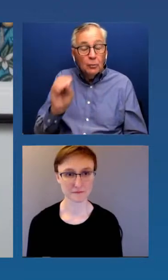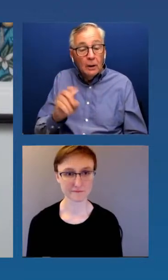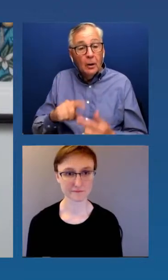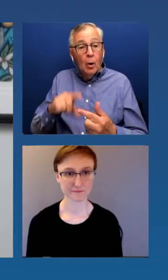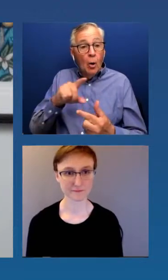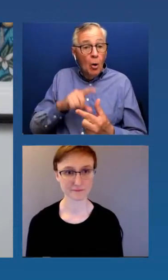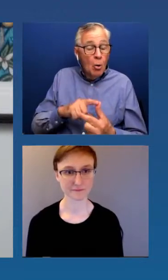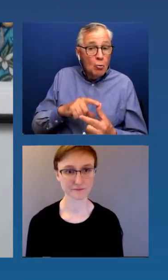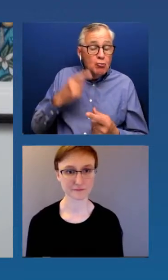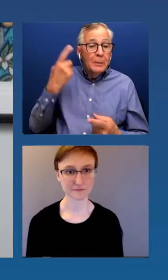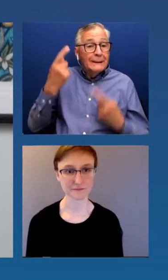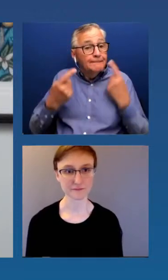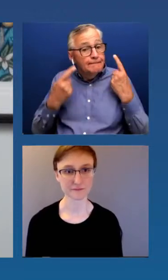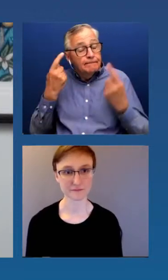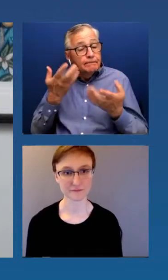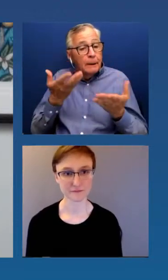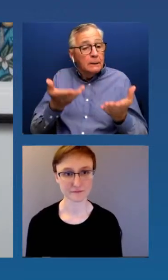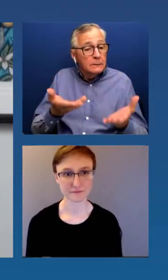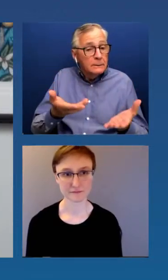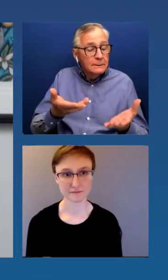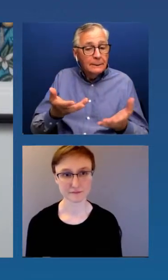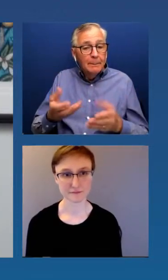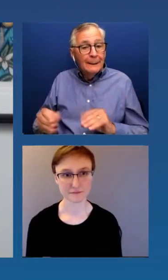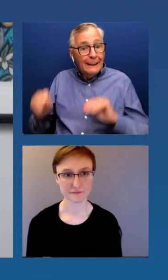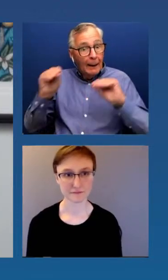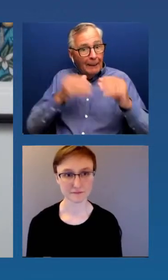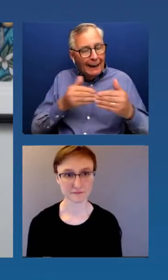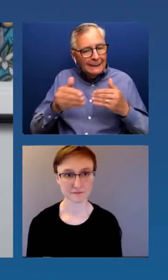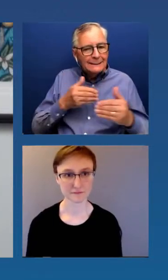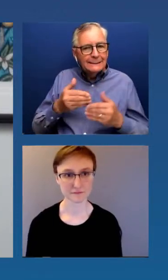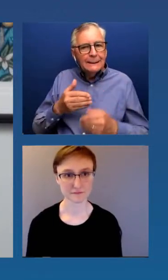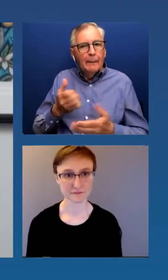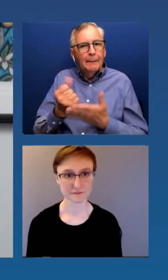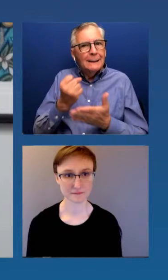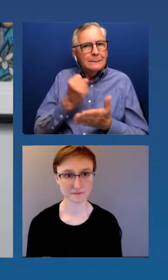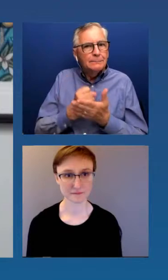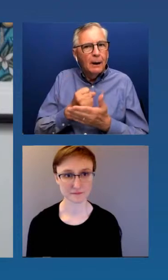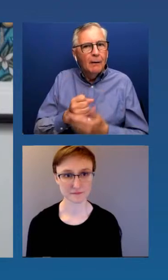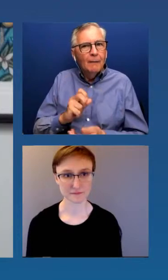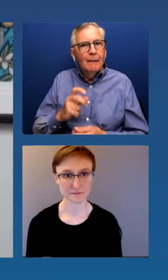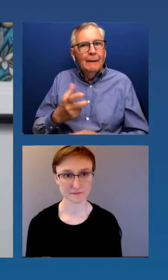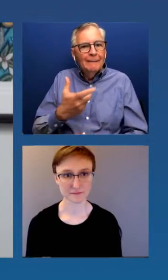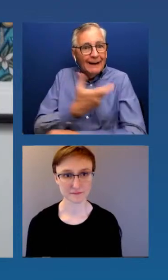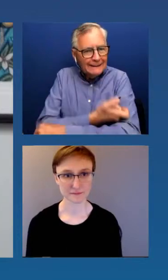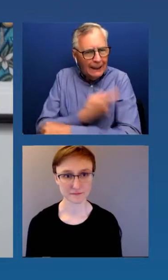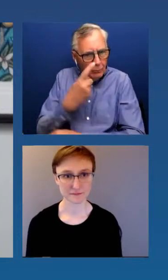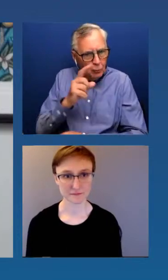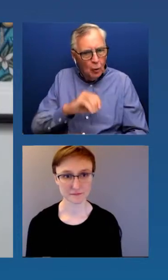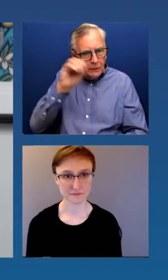qu'on songe à mettre en place un passeport vaccinal pour Ottawa?